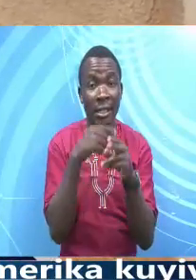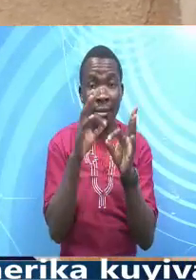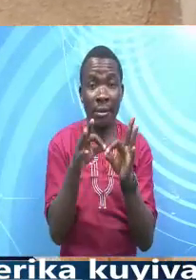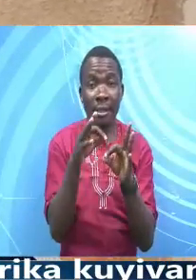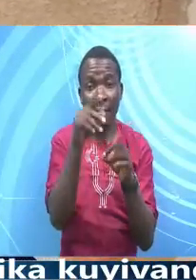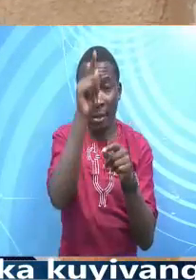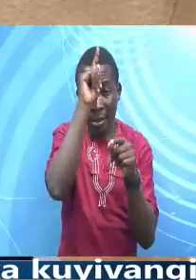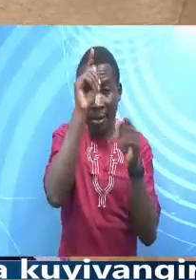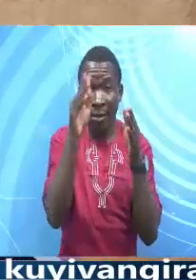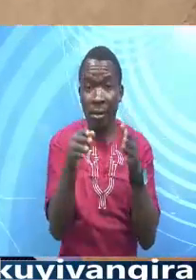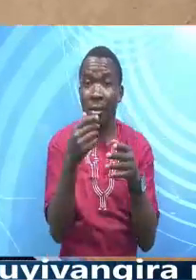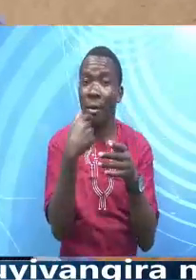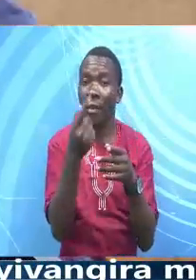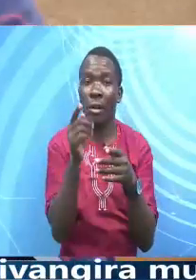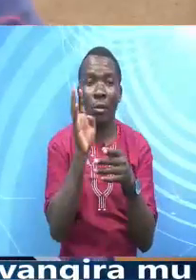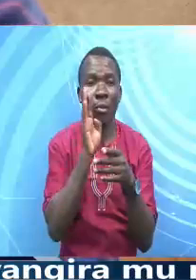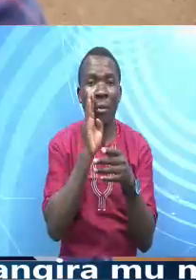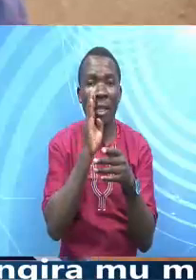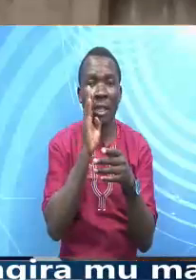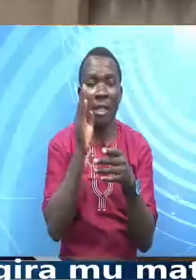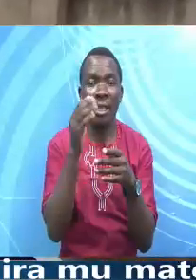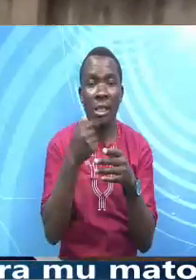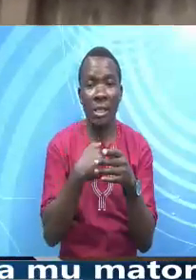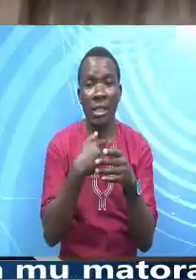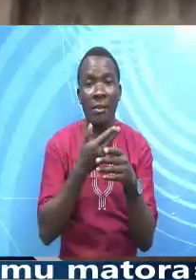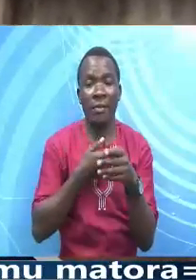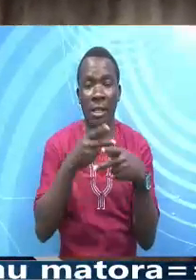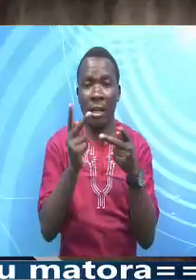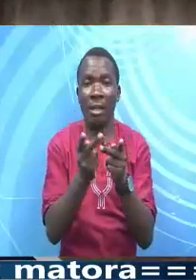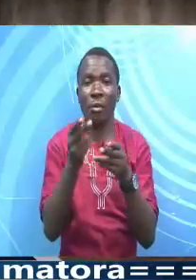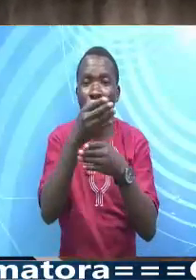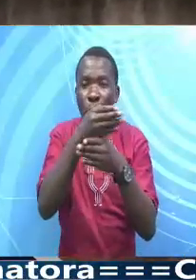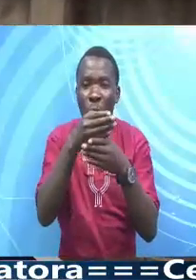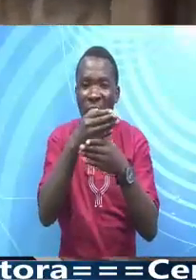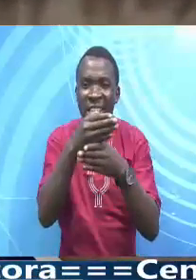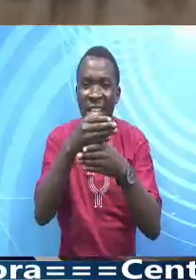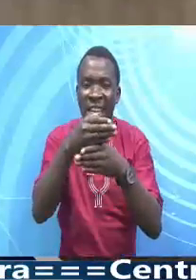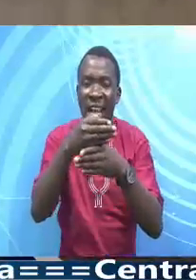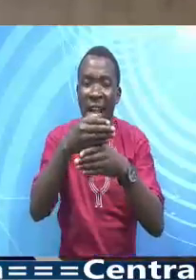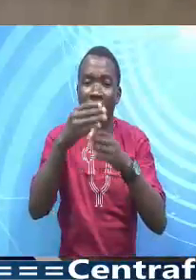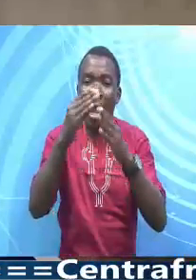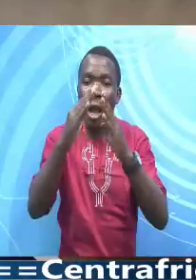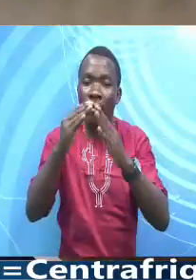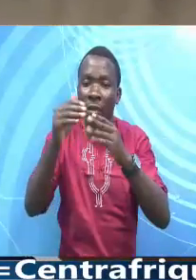ukubeshya, ni uko njyewe nigeze kugira busheri hano kuri kano karuhurura,